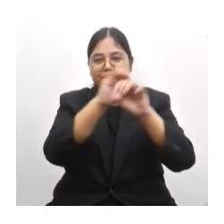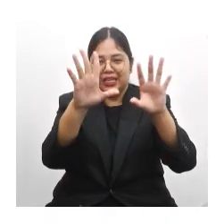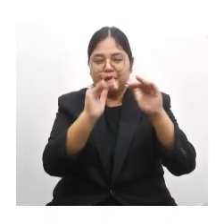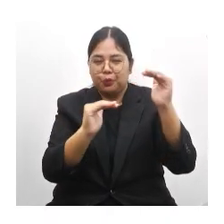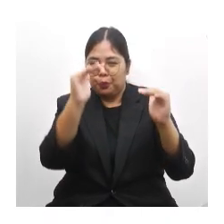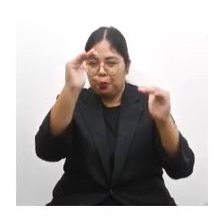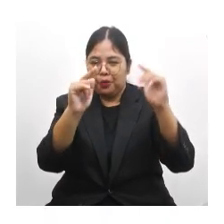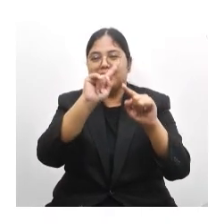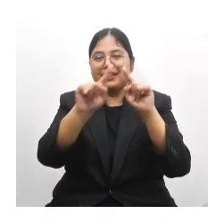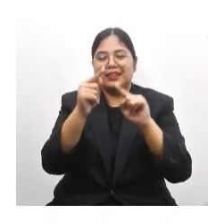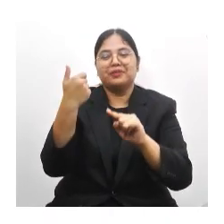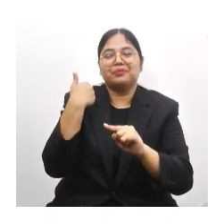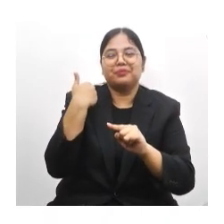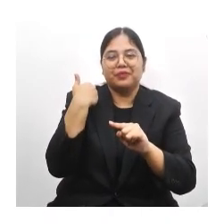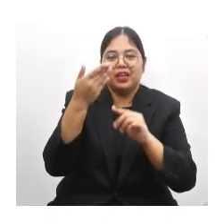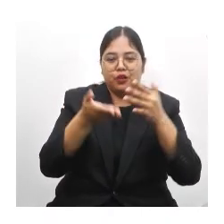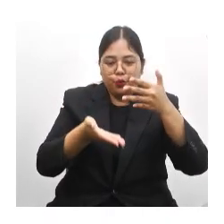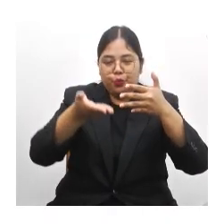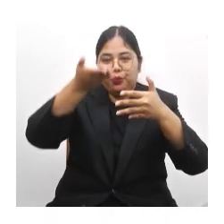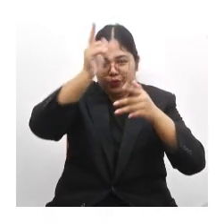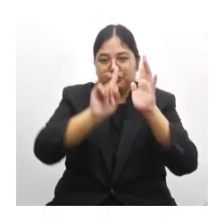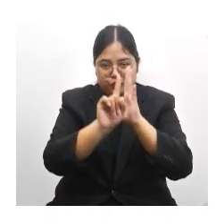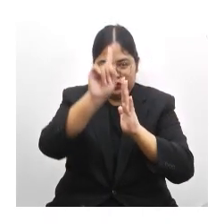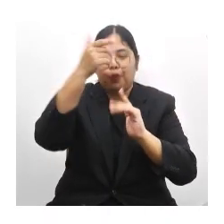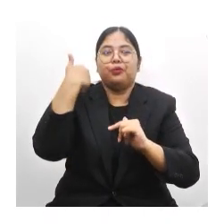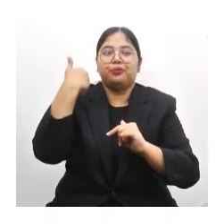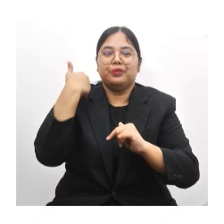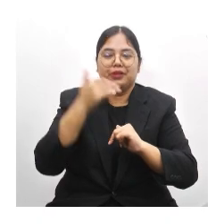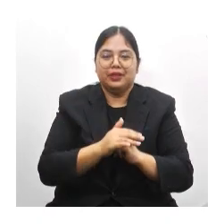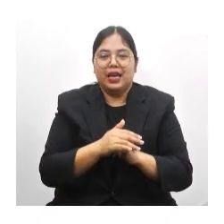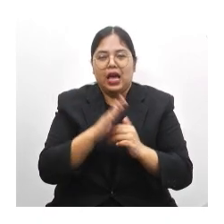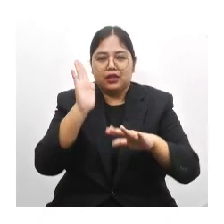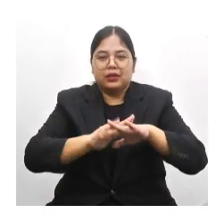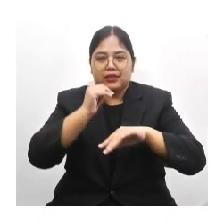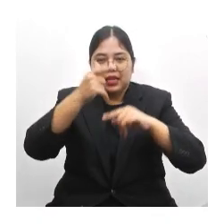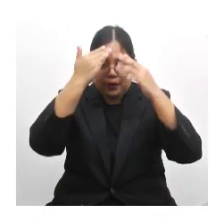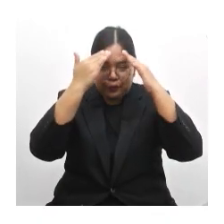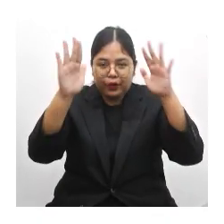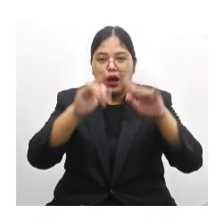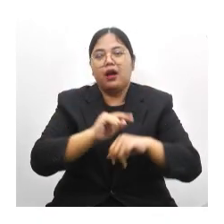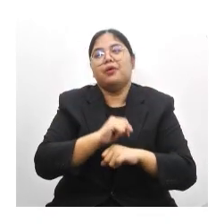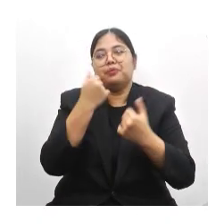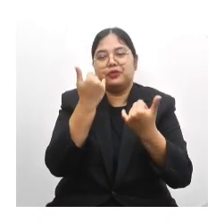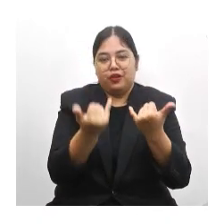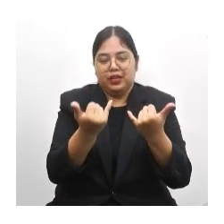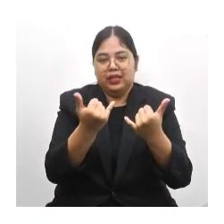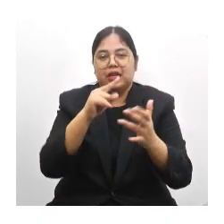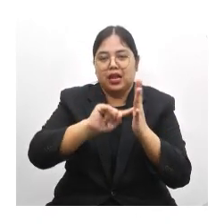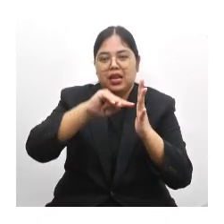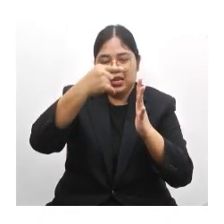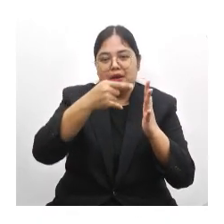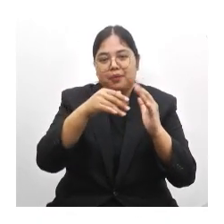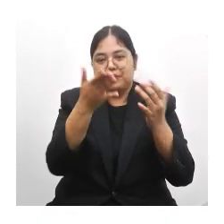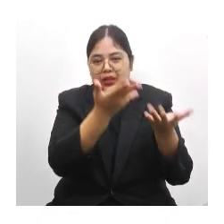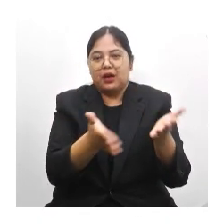ผลสัมฤทธิ์ทางการเรียนสูงกว่ามาตรฐานทักษะการเรียนรู้เริ่มต้นในศตวรรษที่21เกิดขึ้นตามกระบวน